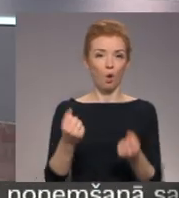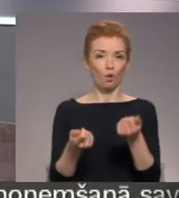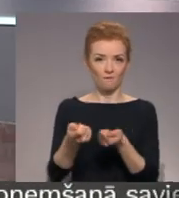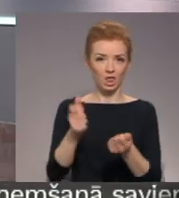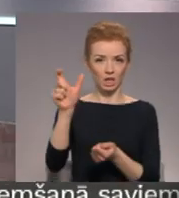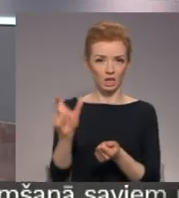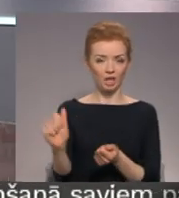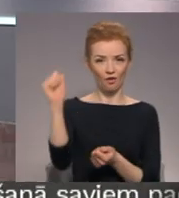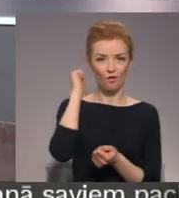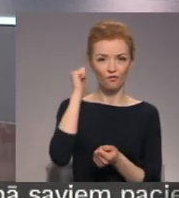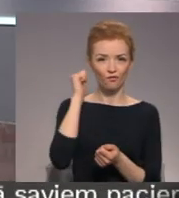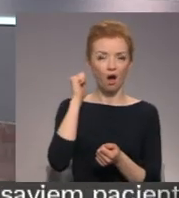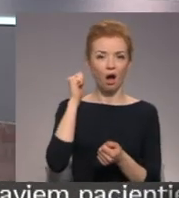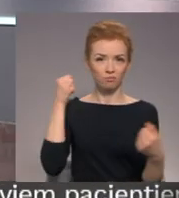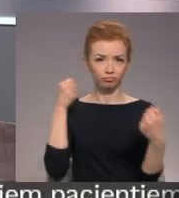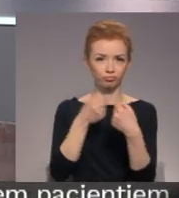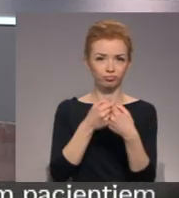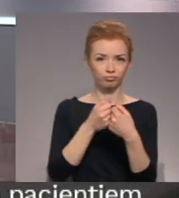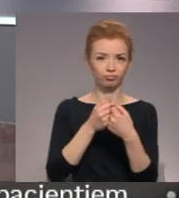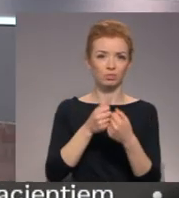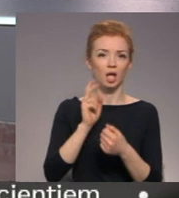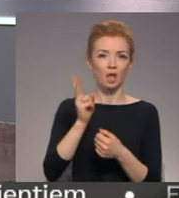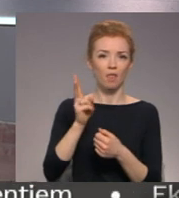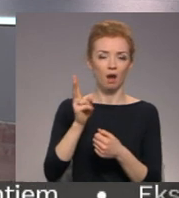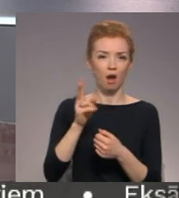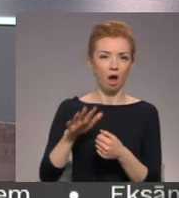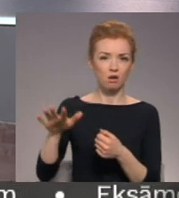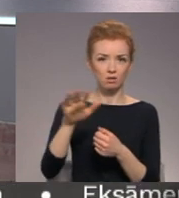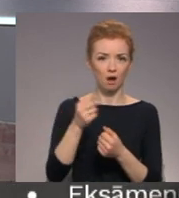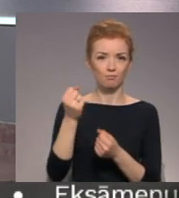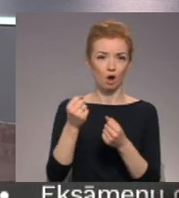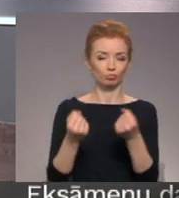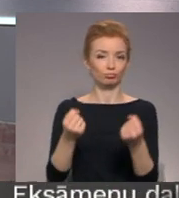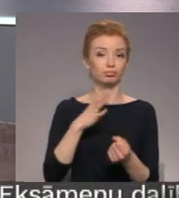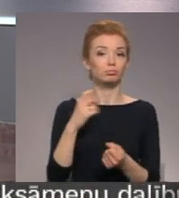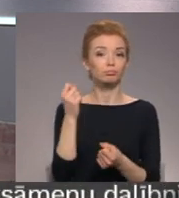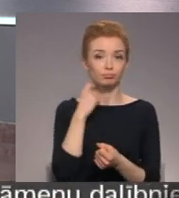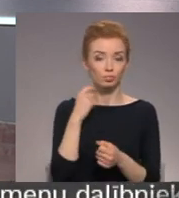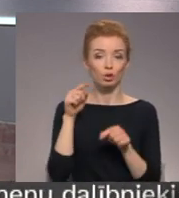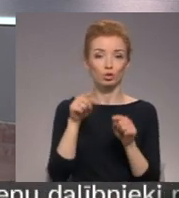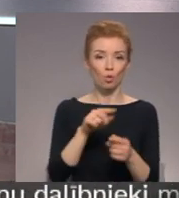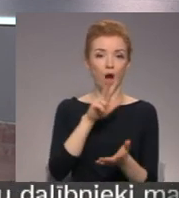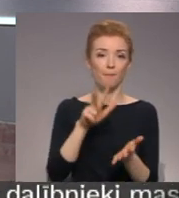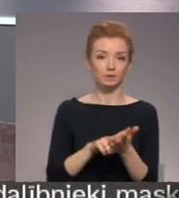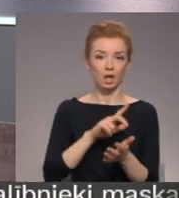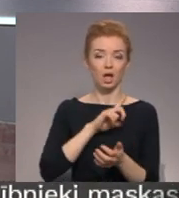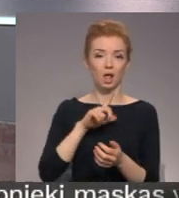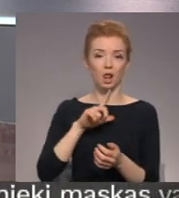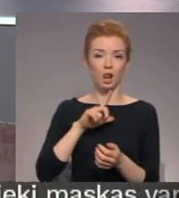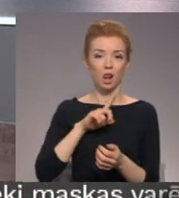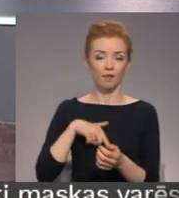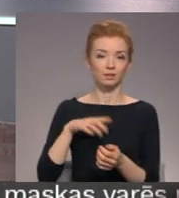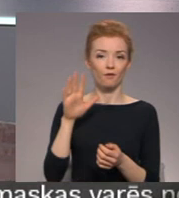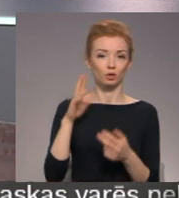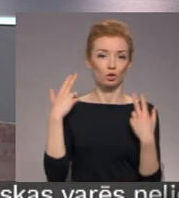Autovadītājs, kurš vakar izraisīja pamatīgu avāriju Ķengragā pie stūra sēdies alkohola reibumā, to Latvijas televīzijai apstiprināja valsts policija